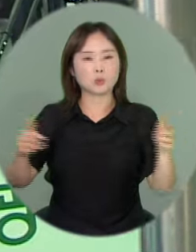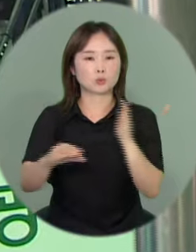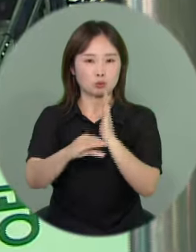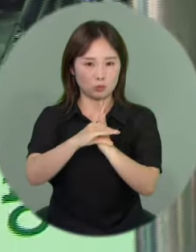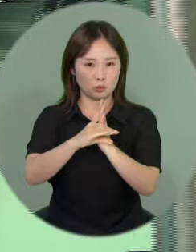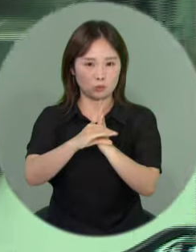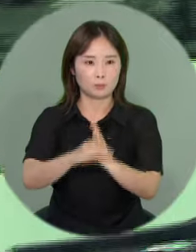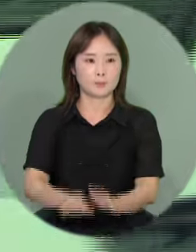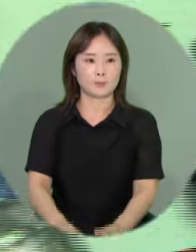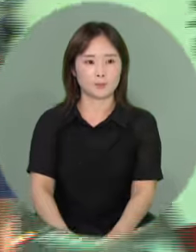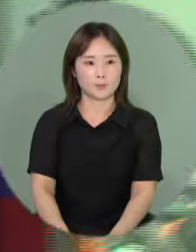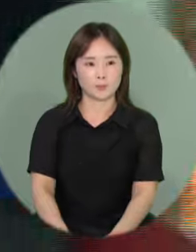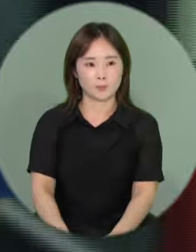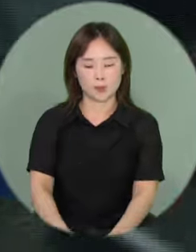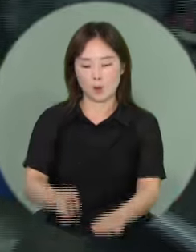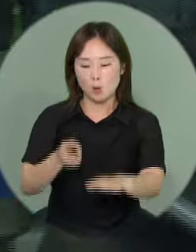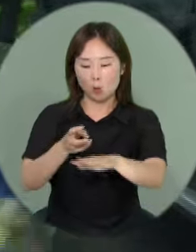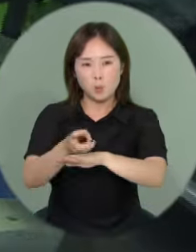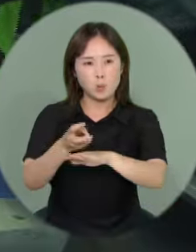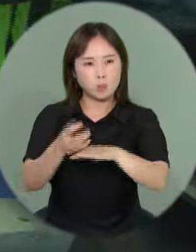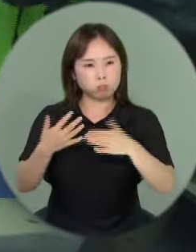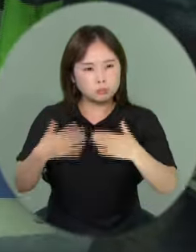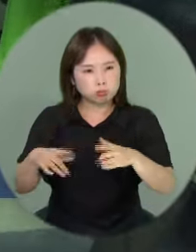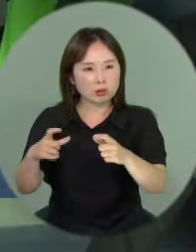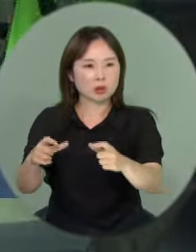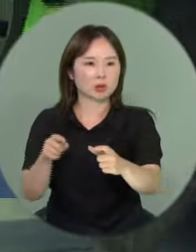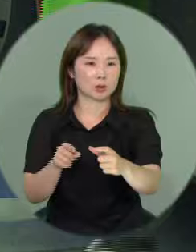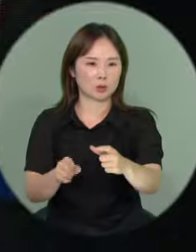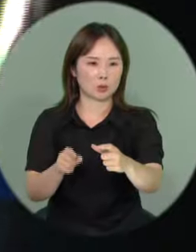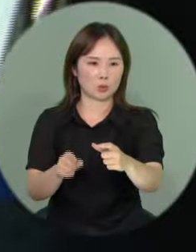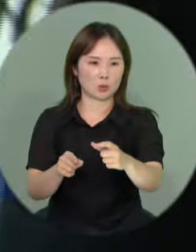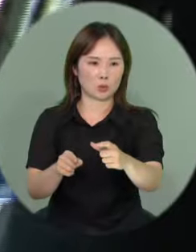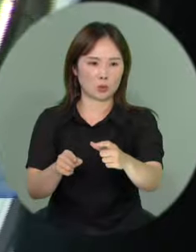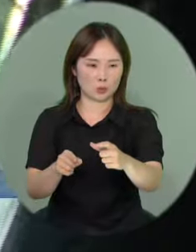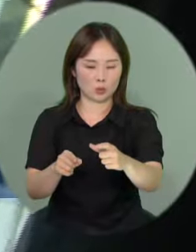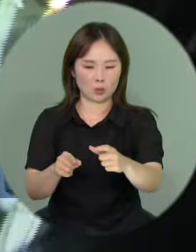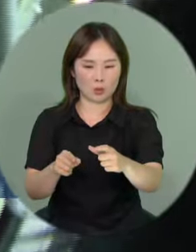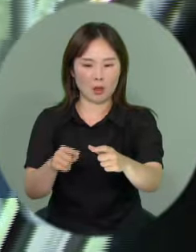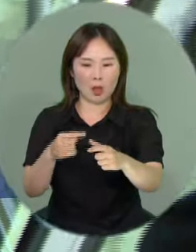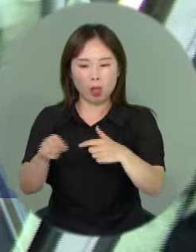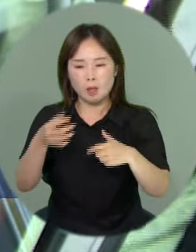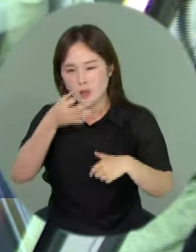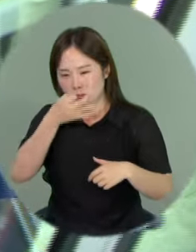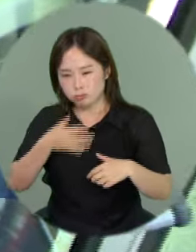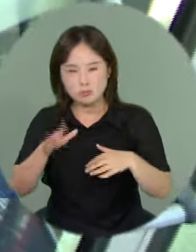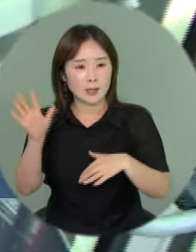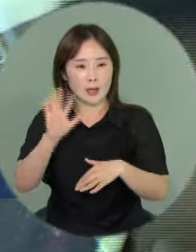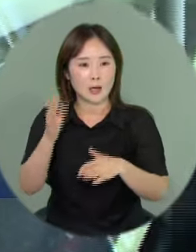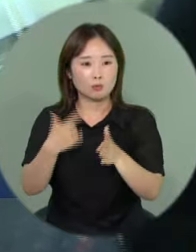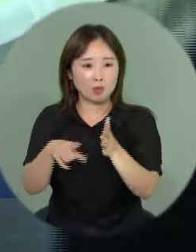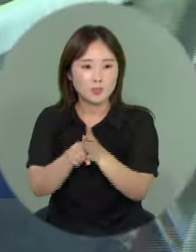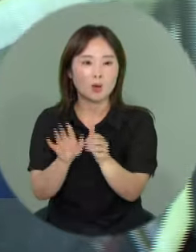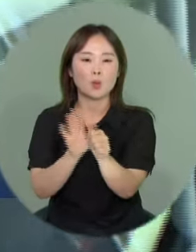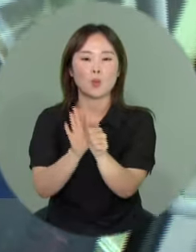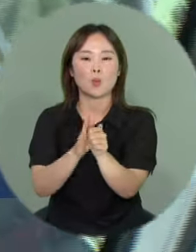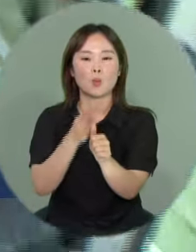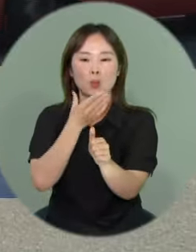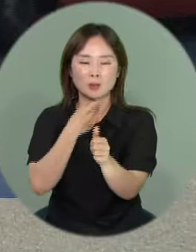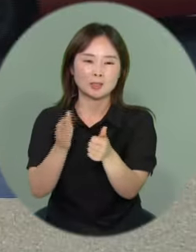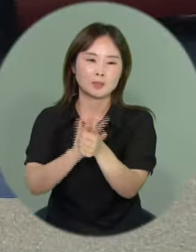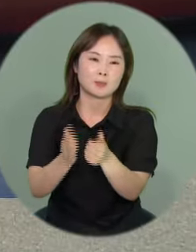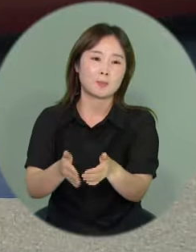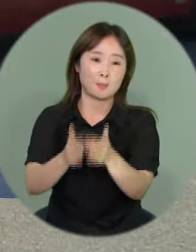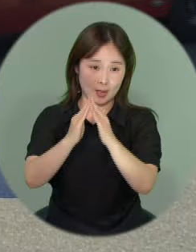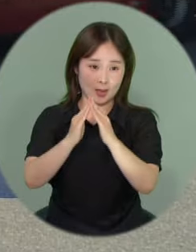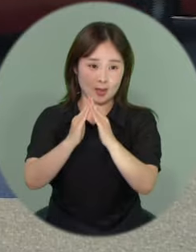때문입니다음 계속 그 교통 지역 주민들이 어 통 소외받지 않도록 한 복지를 혜택을